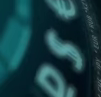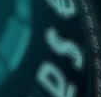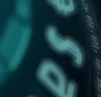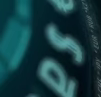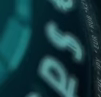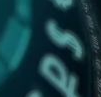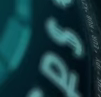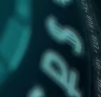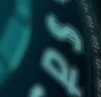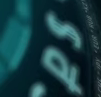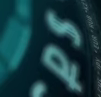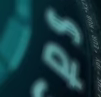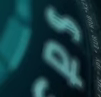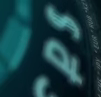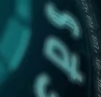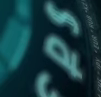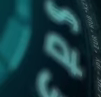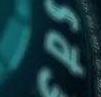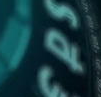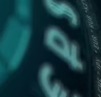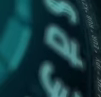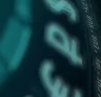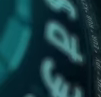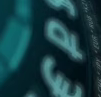Еуро 425 теңге 26 тиын.